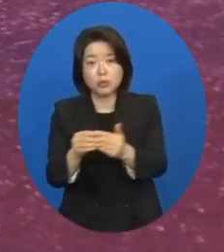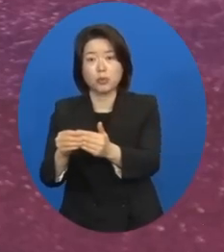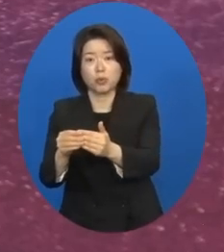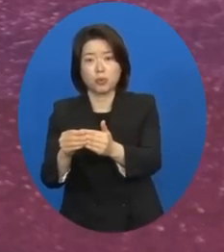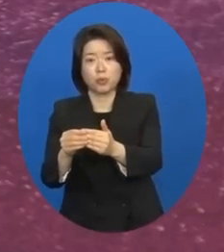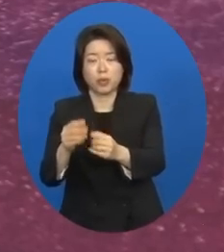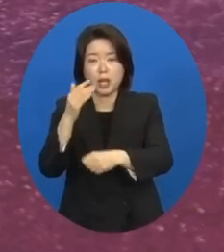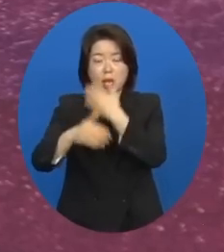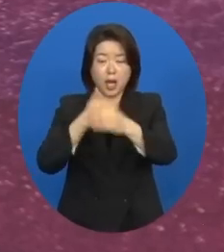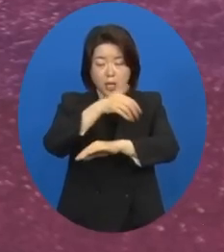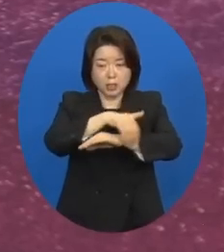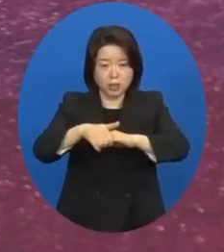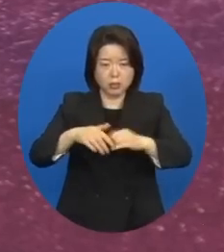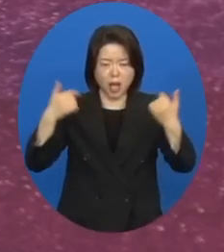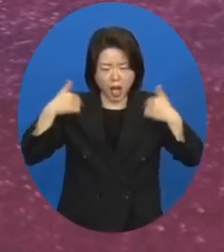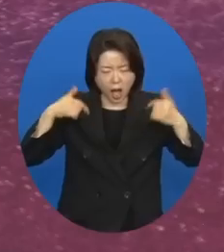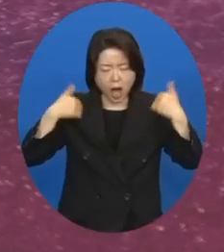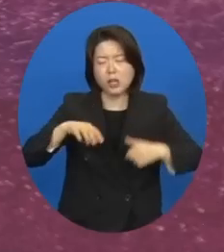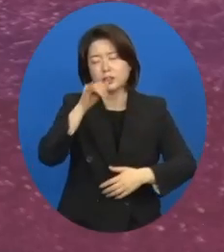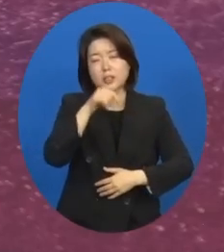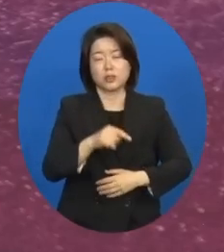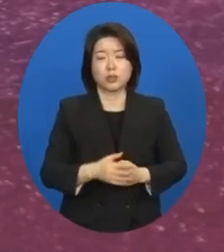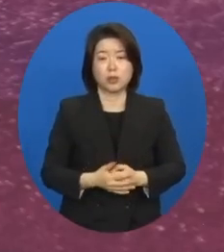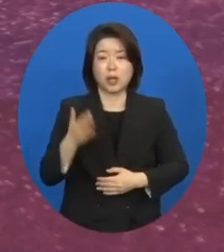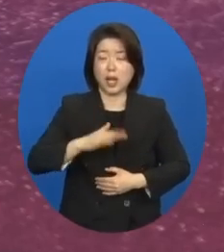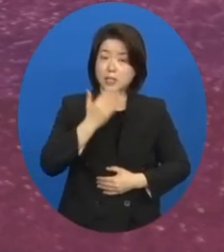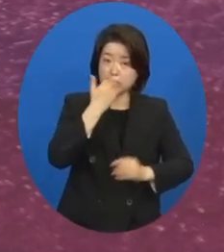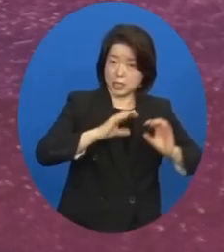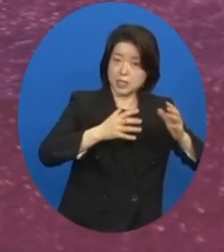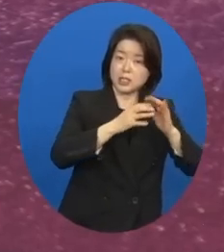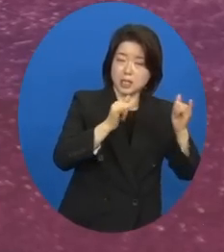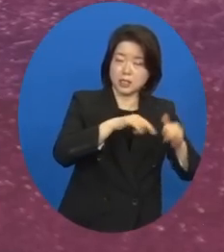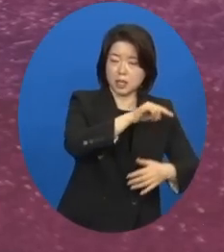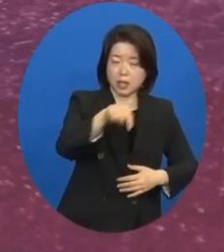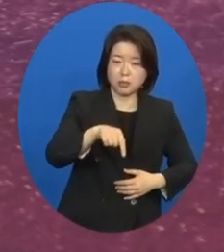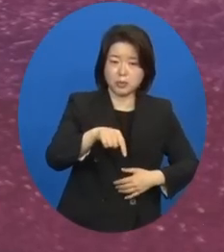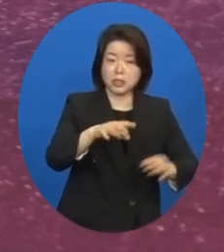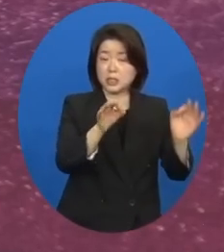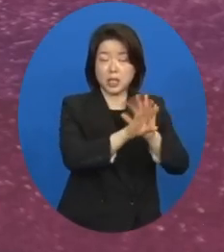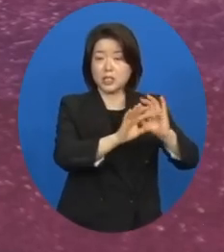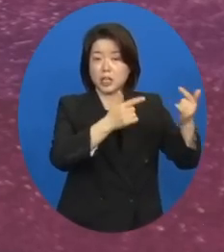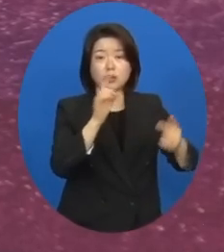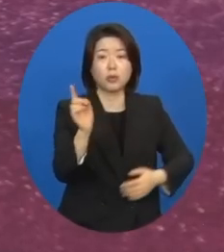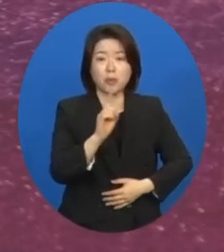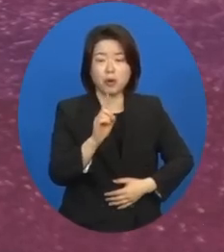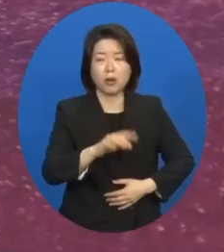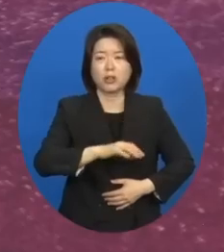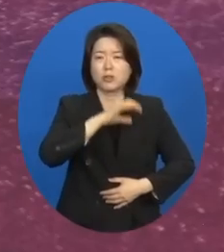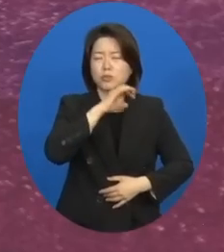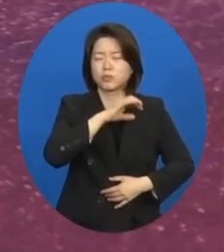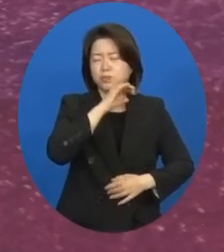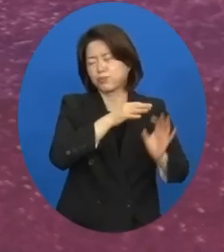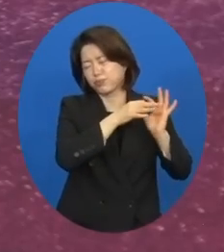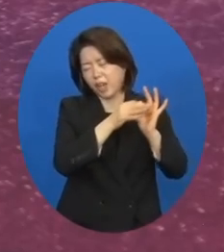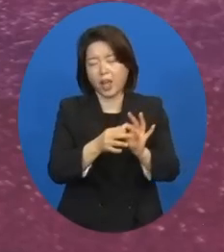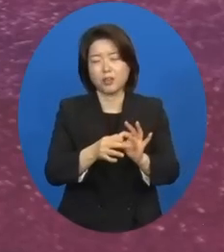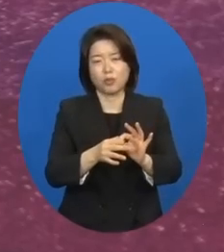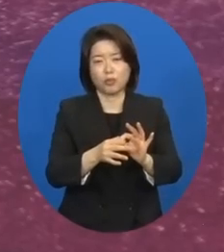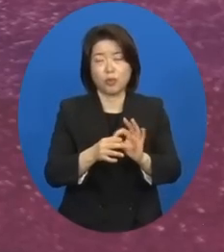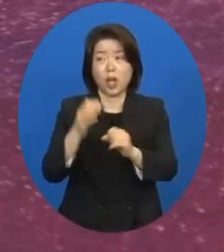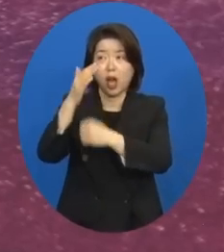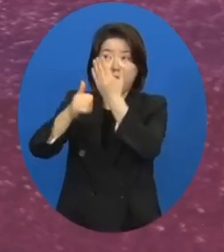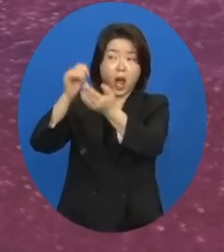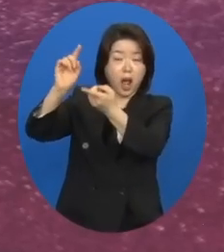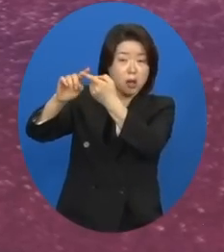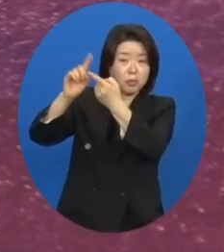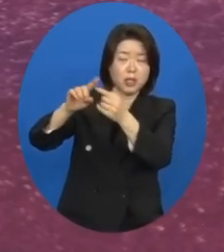하나님의 계획하심은 떠나지 않았습니다. 하지만 이스라엘 백성에게는 무엇이 떠나지 않았죠? 불평과 원망, 하나님에